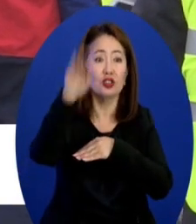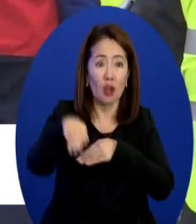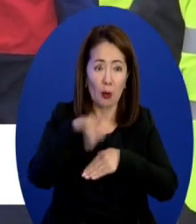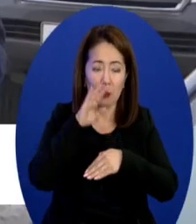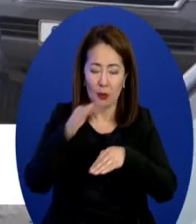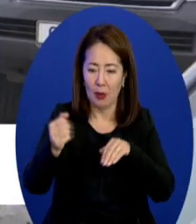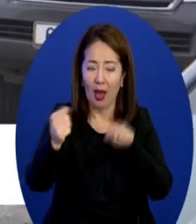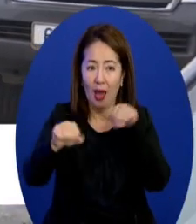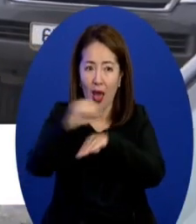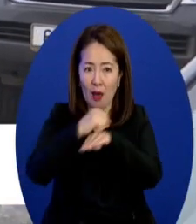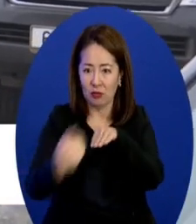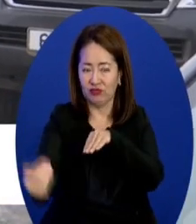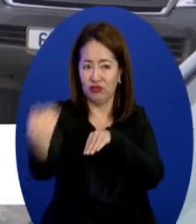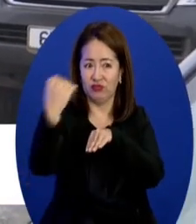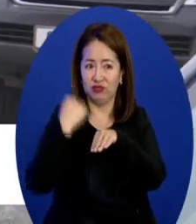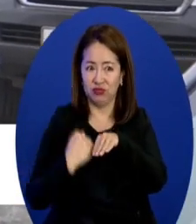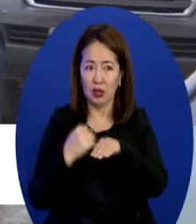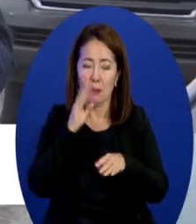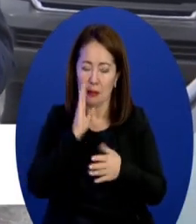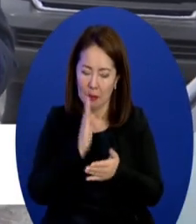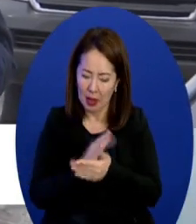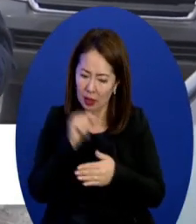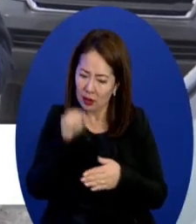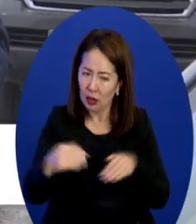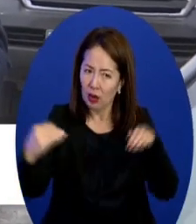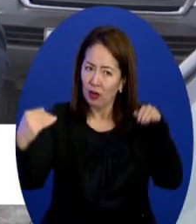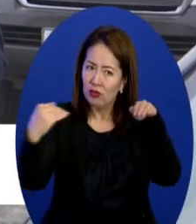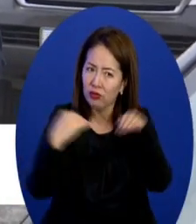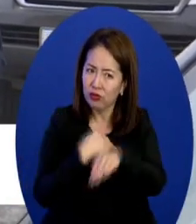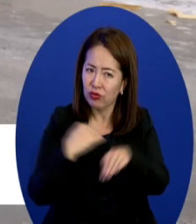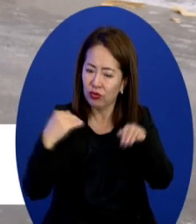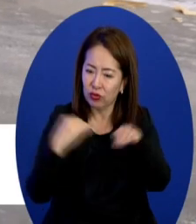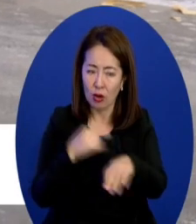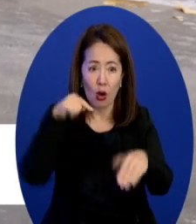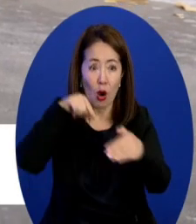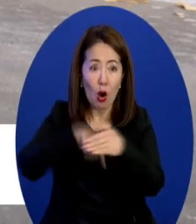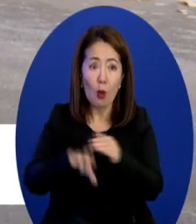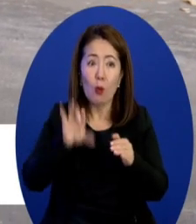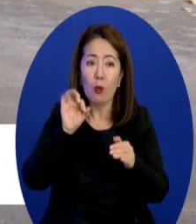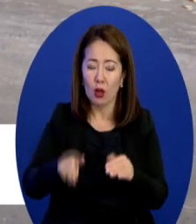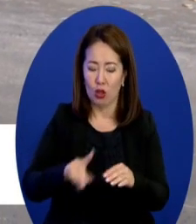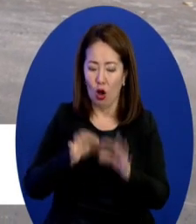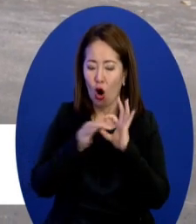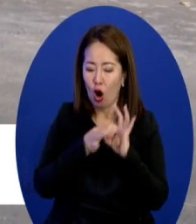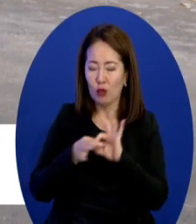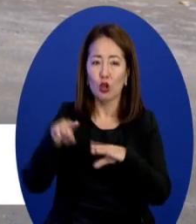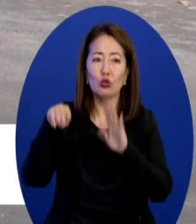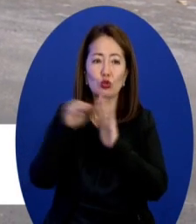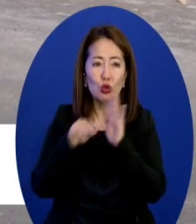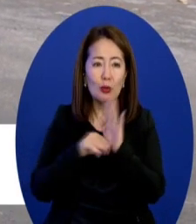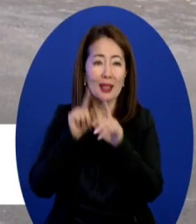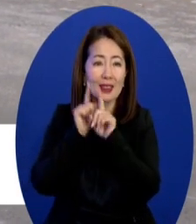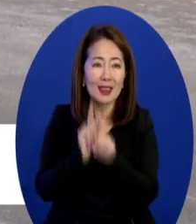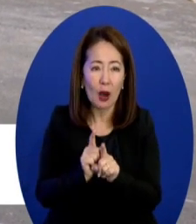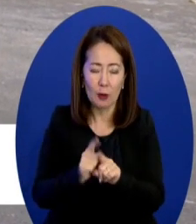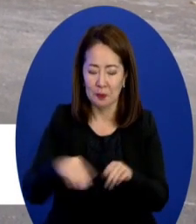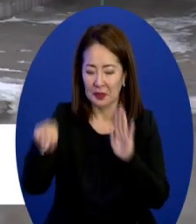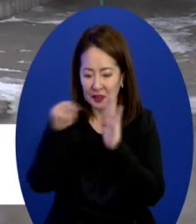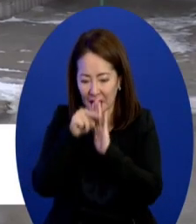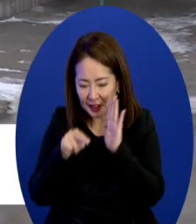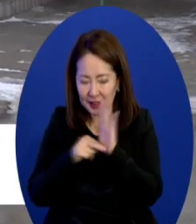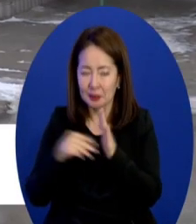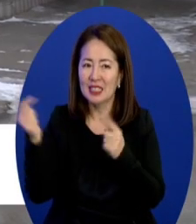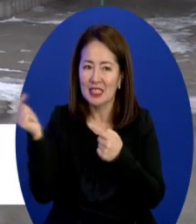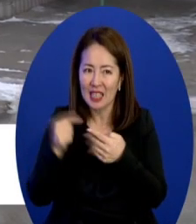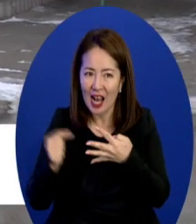хийгдэж байна. Иргэдийн хувьд хот орон нутгийн хооронд зорчих хөдөлгөөнд оролцохдоо холбогдох журмаар зохицуулсан дэглэм шаардлагыг дагах